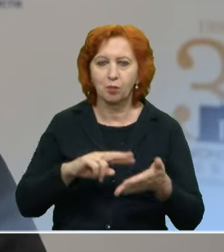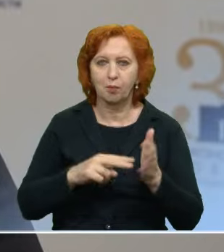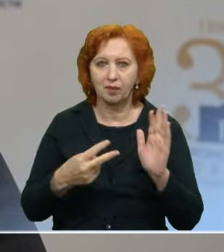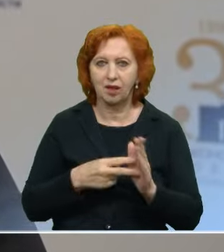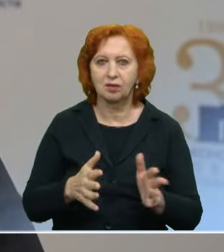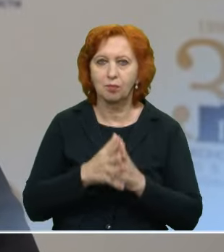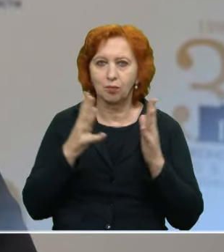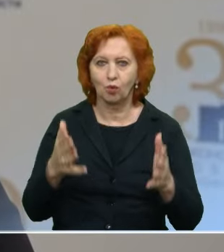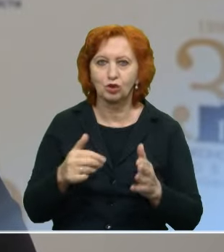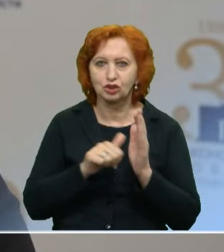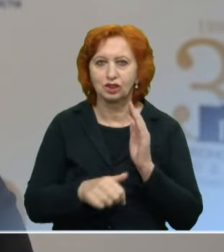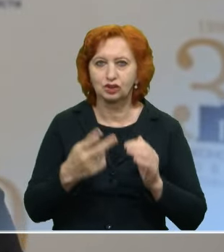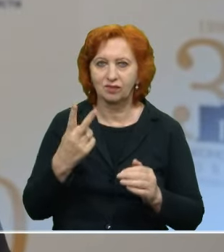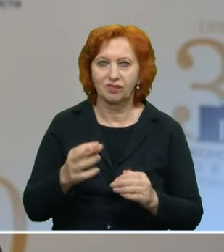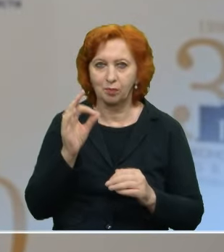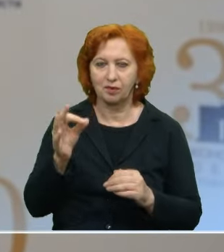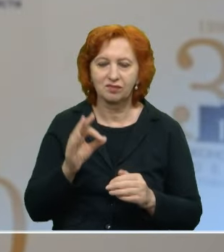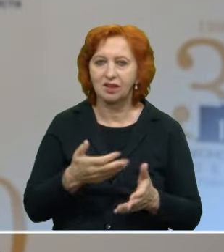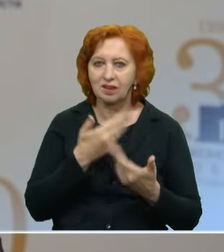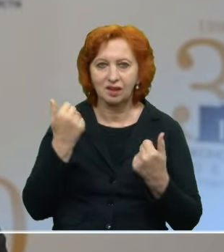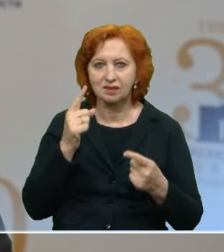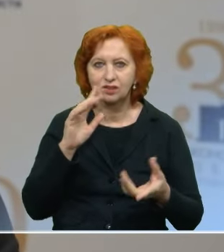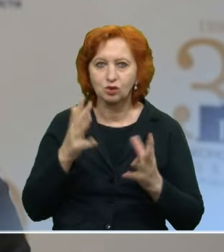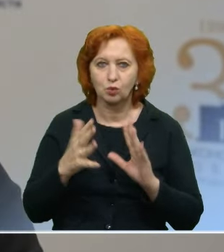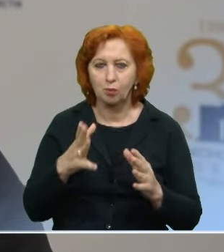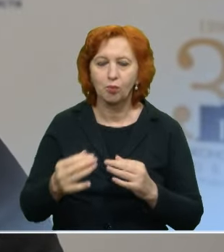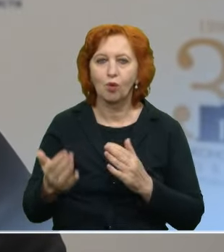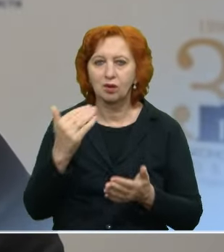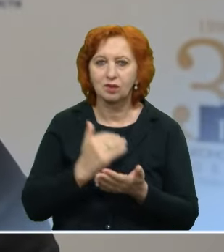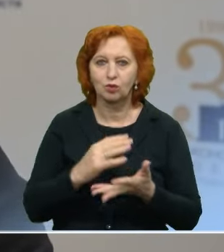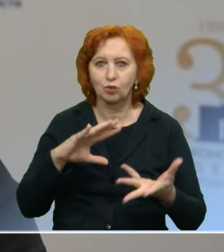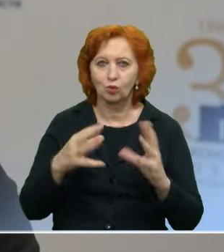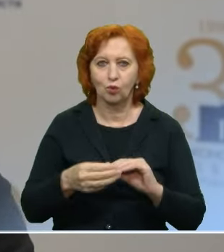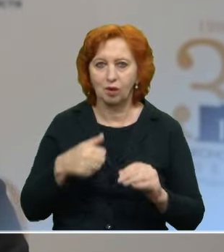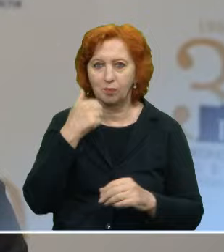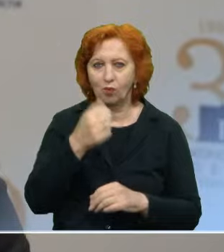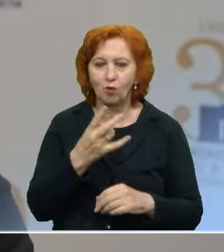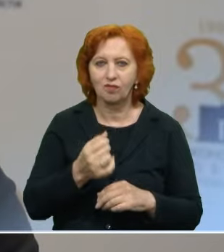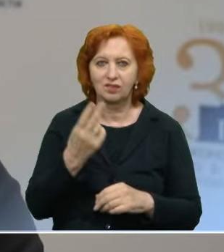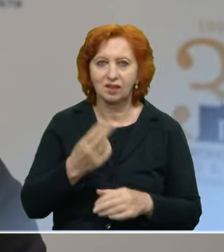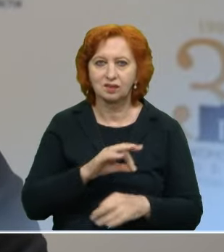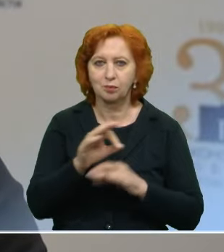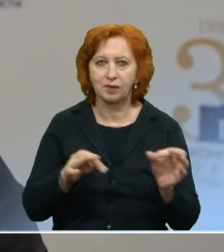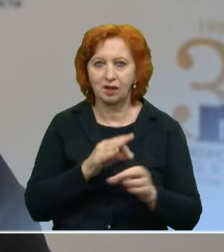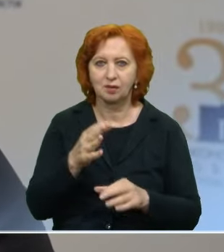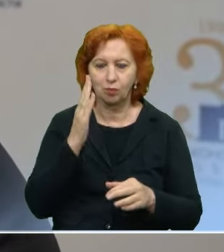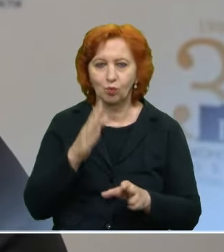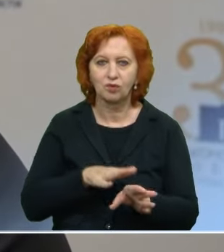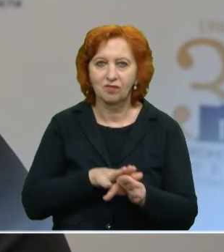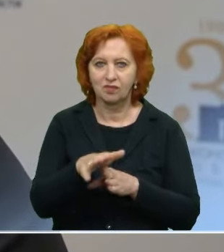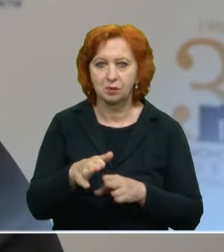чем на 62%. И нет никаких сомнений, что по итогам года национальный проект будет